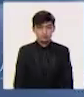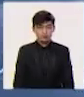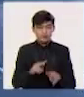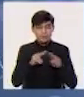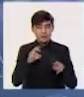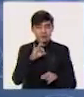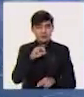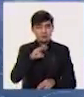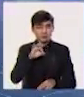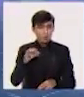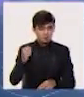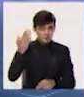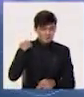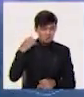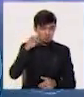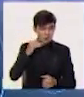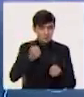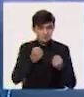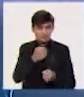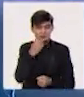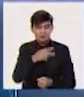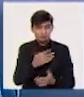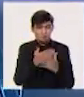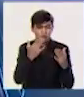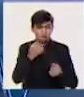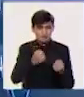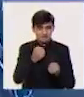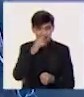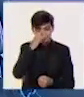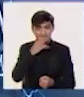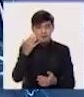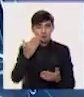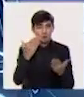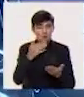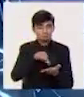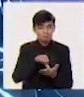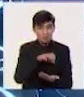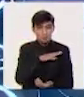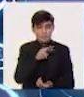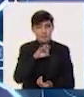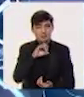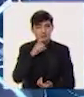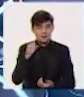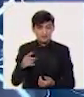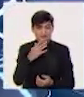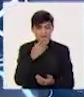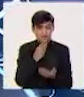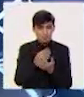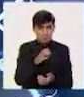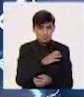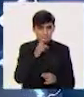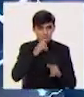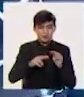Мынандай ретро-көліктері 20 шақты қазақ киносына түскен коллекционер Мерхан Кәрібаев енді осы байлығынан айырылып қалуы